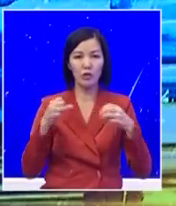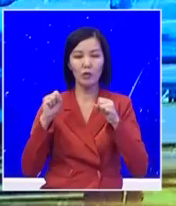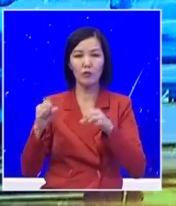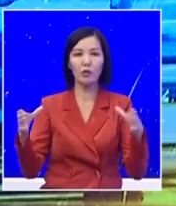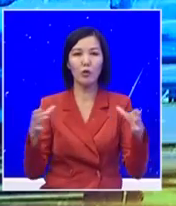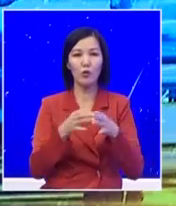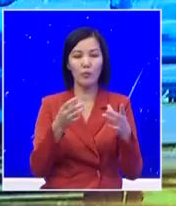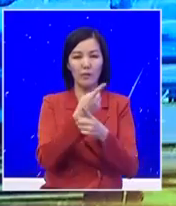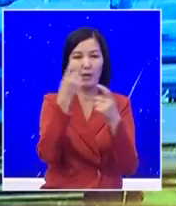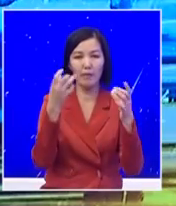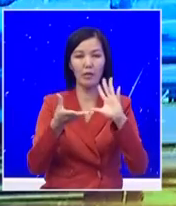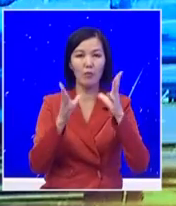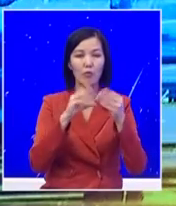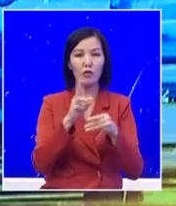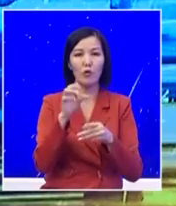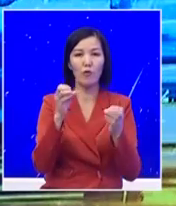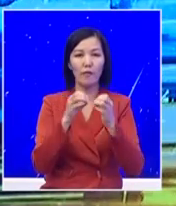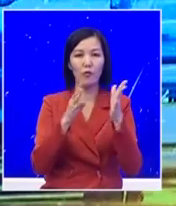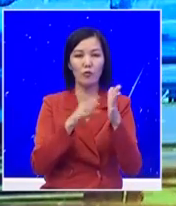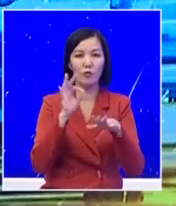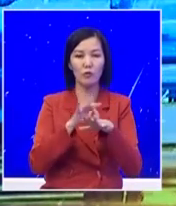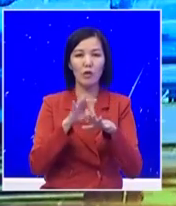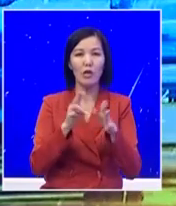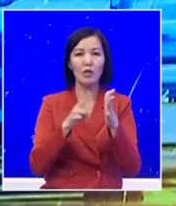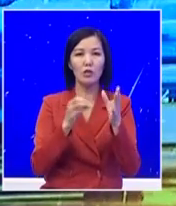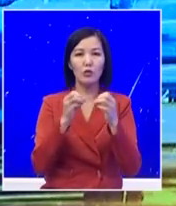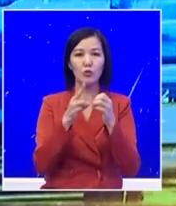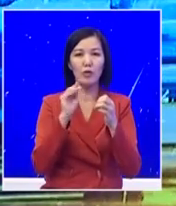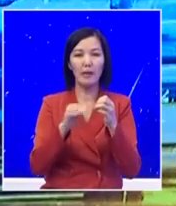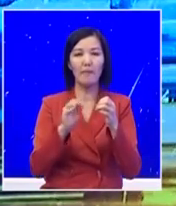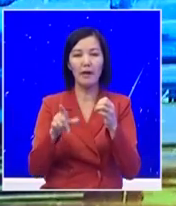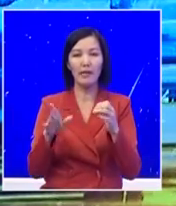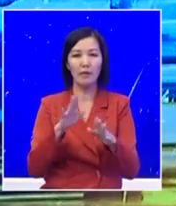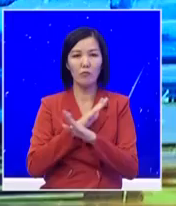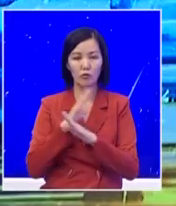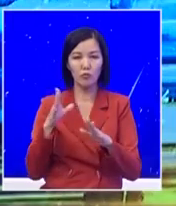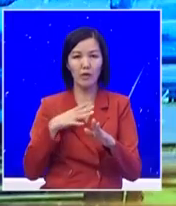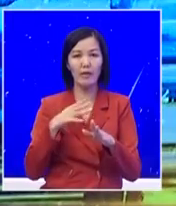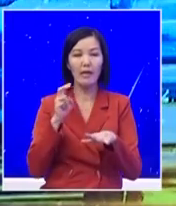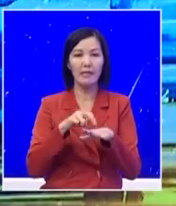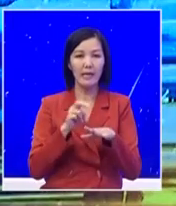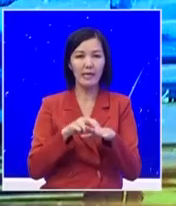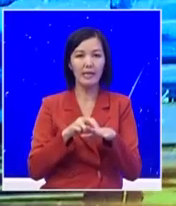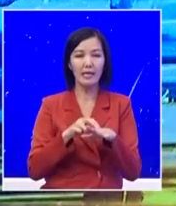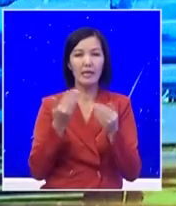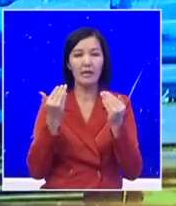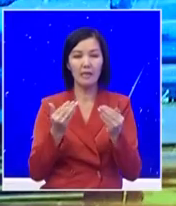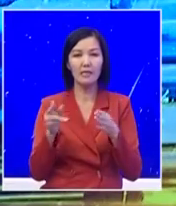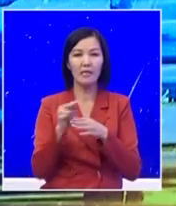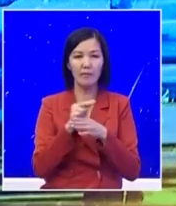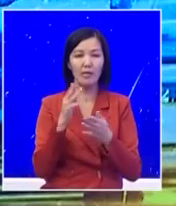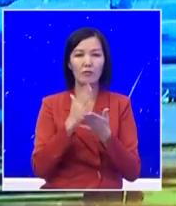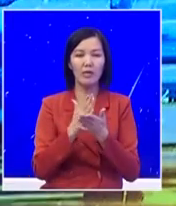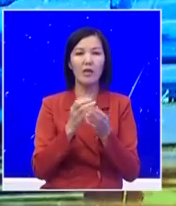денсаулық сақтау ұйымының мәліметі бойынша COVID-19 індетінен 712 мың адам көз жұмған. Дәрігерлер арпалысып ақ жатыр. 12